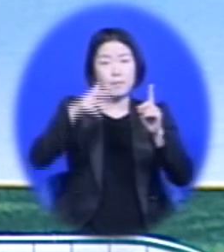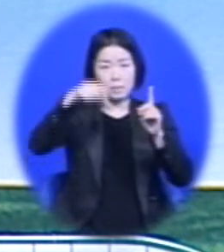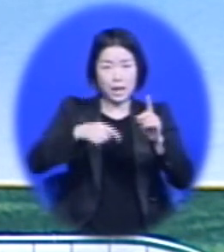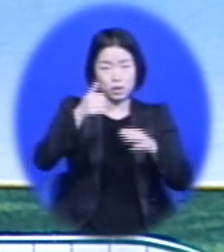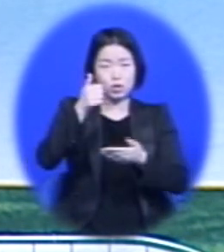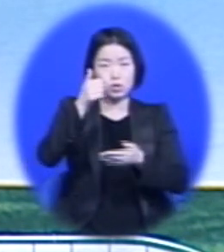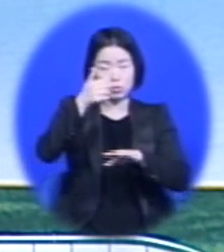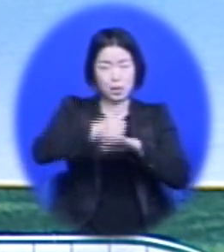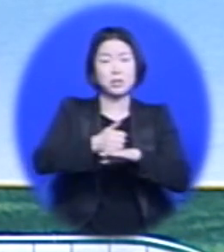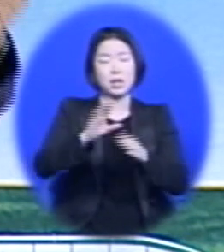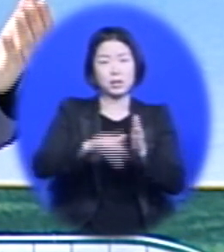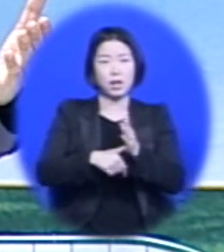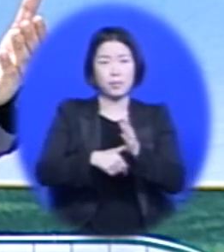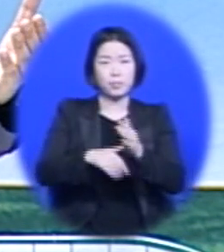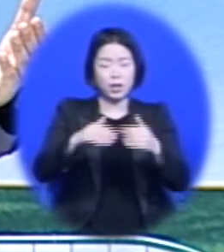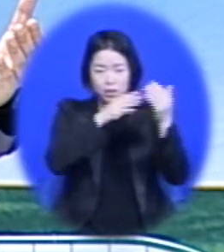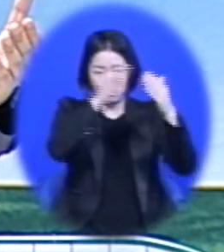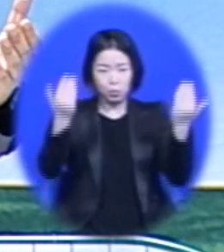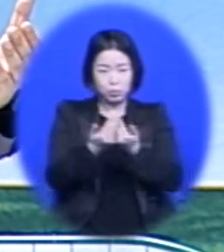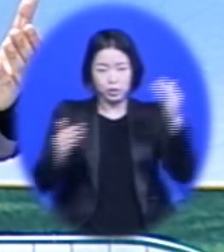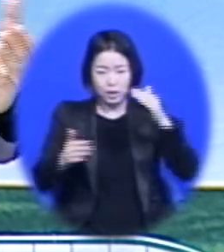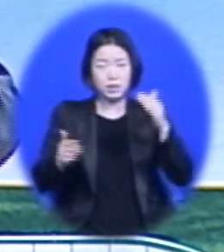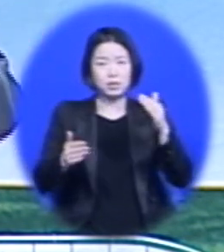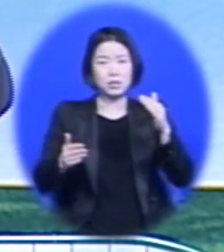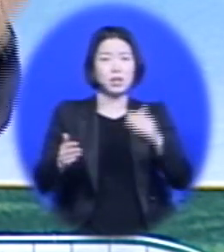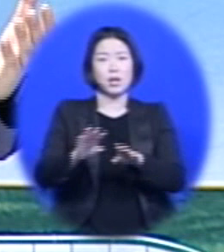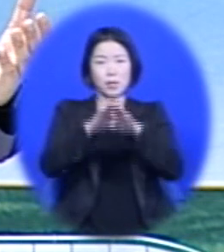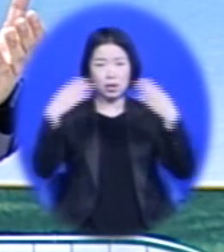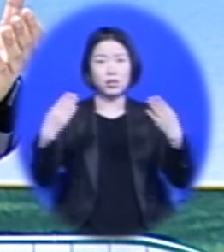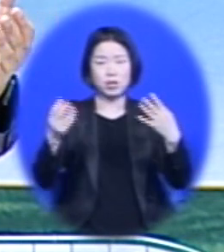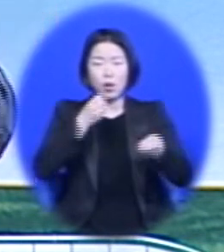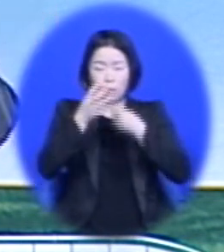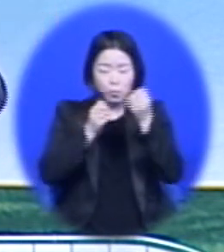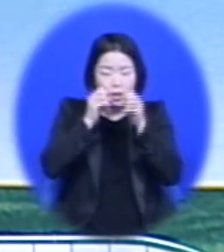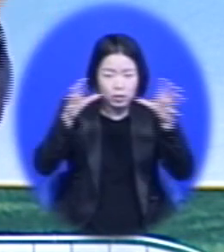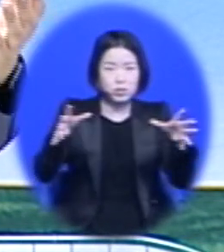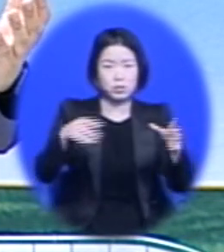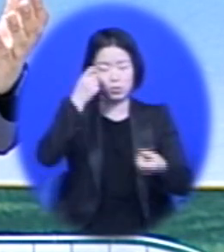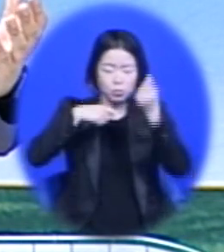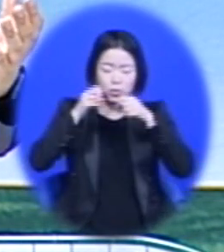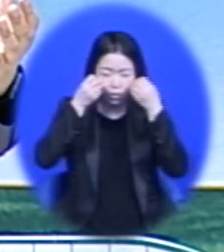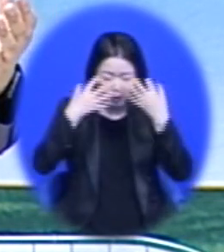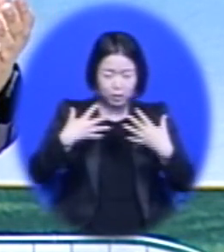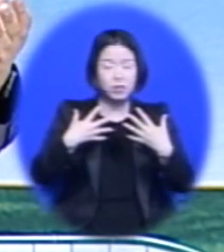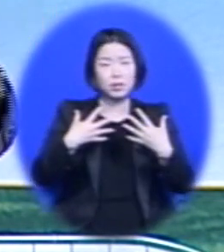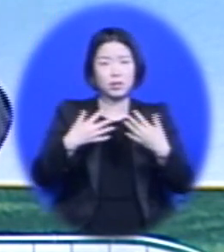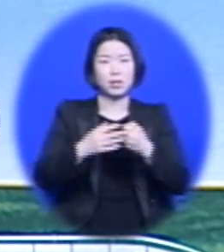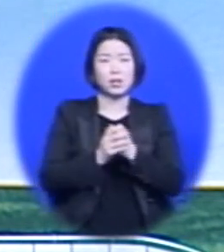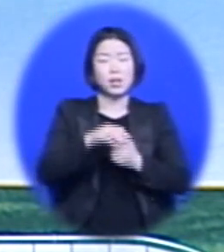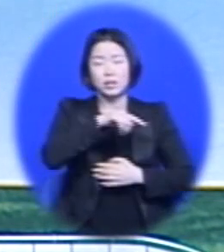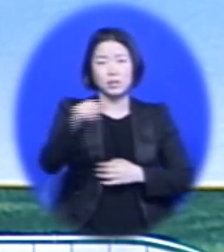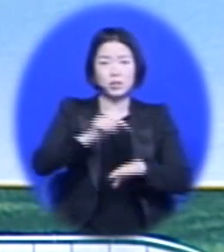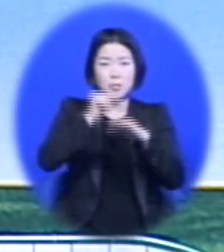청소년들이 마음이 그냥 확 열려버렸어요. 고백이 터졌습니다. 눈물이 터졌습니다.